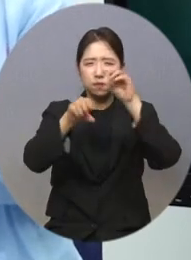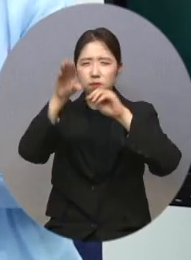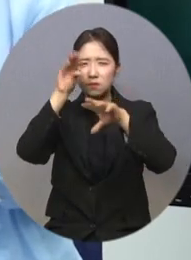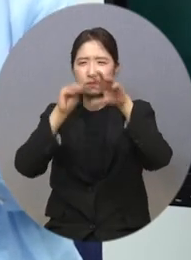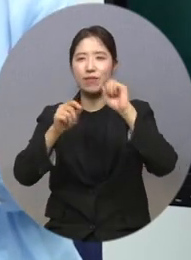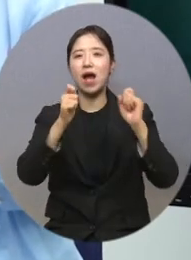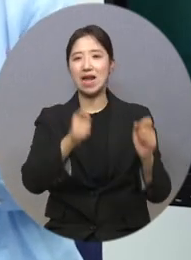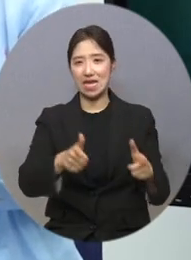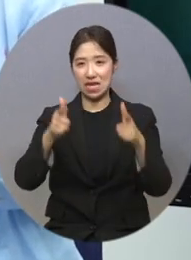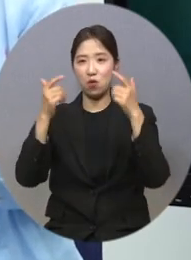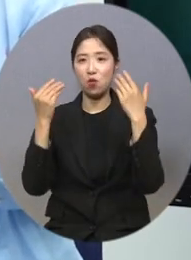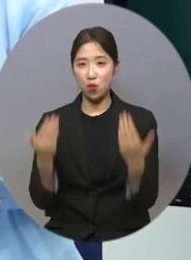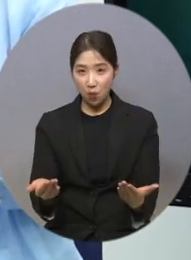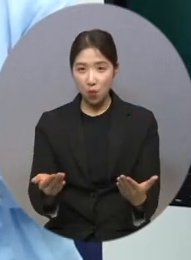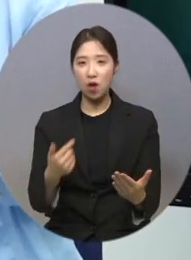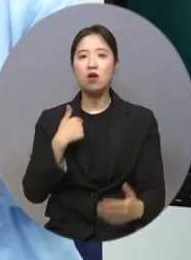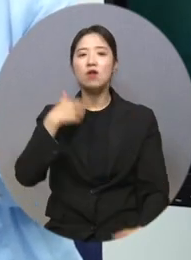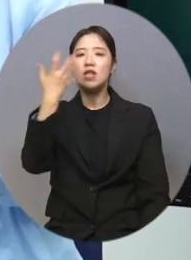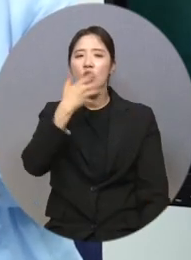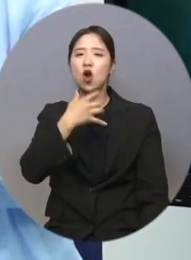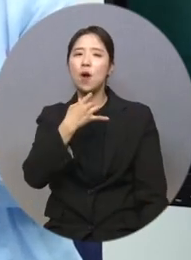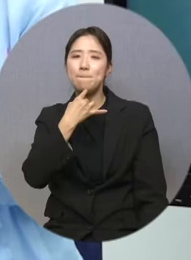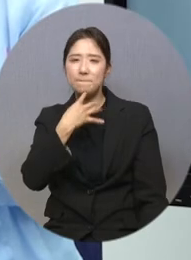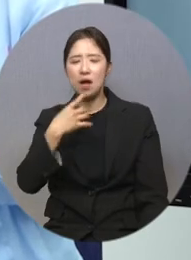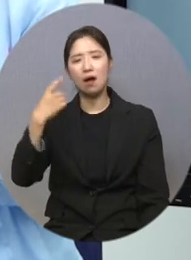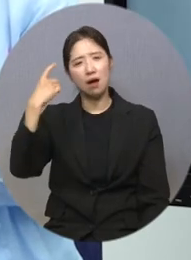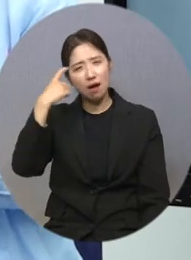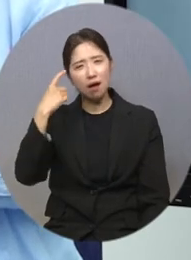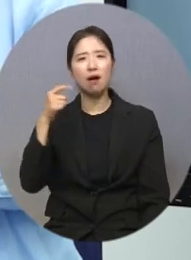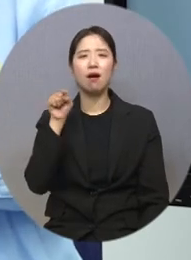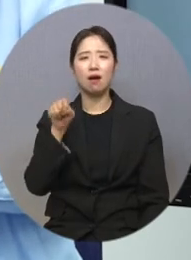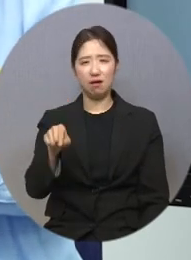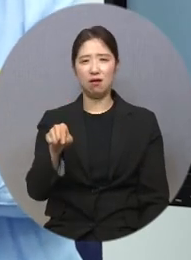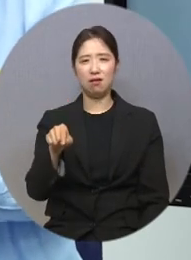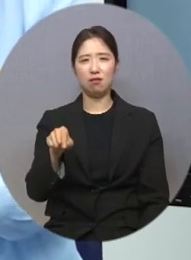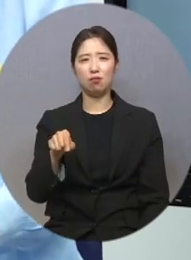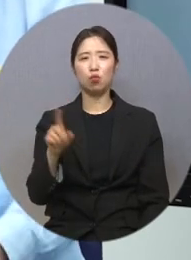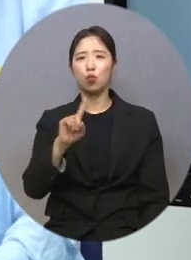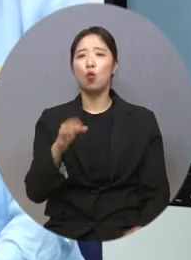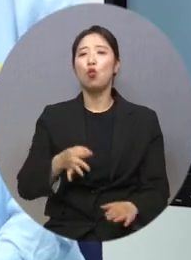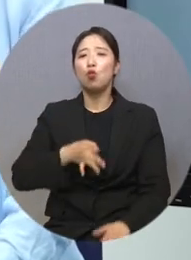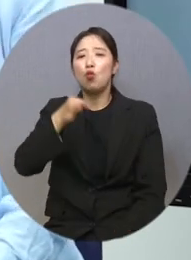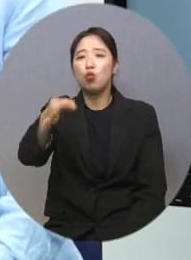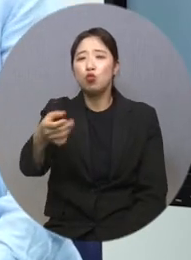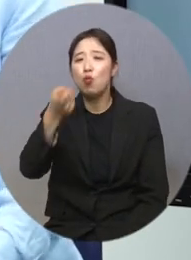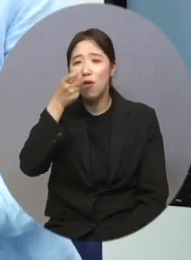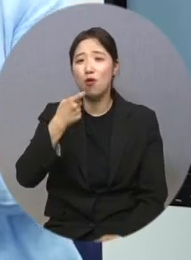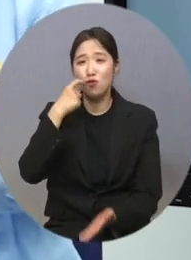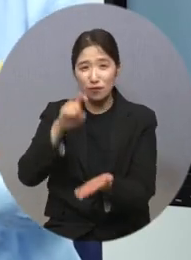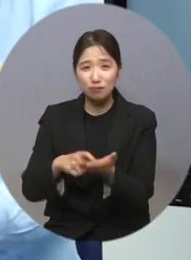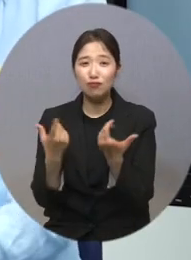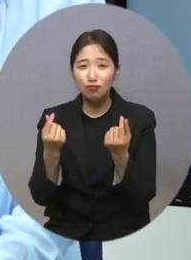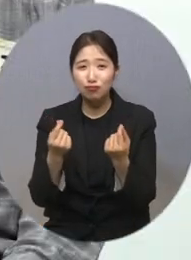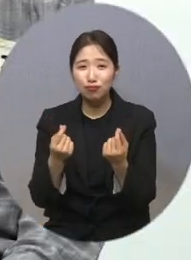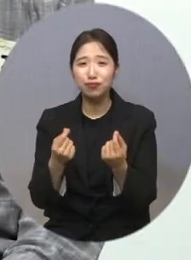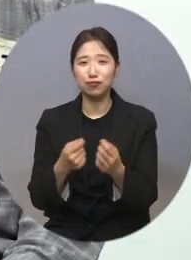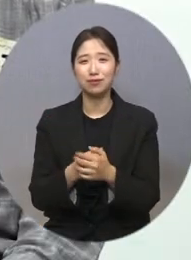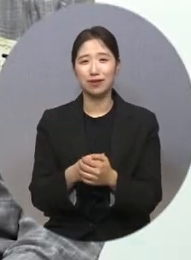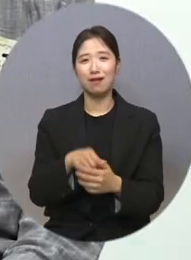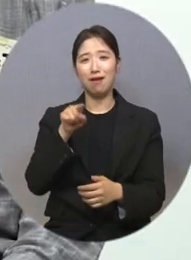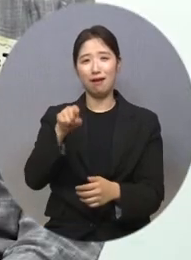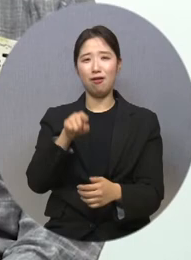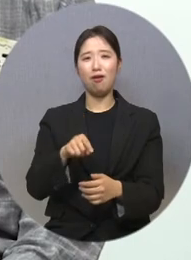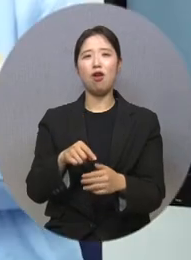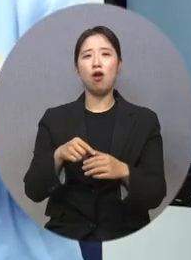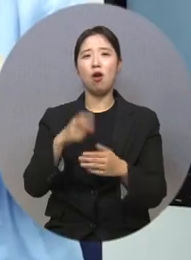만들어줘서 우리 청인들만 느끼는 저기 누리는 어떤 그런 뭐 쉽게 돈만 주면 배우잖아요. 라이센스 같은 거 사단법인으로 다